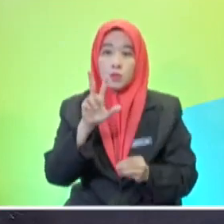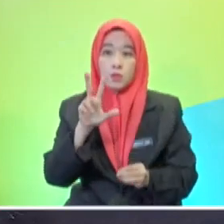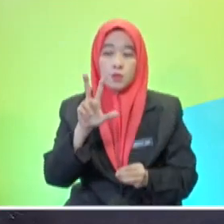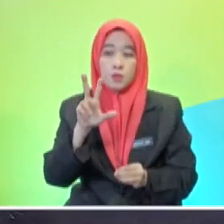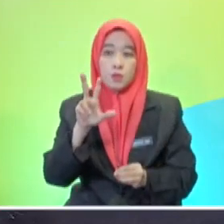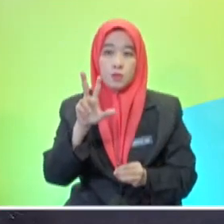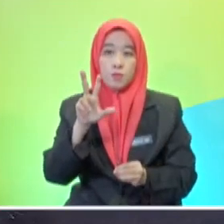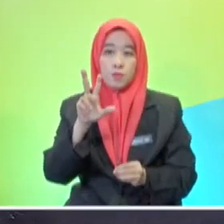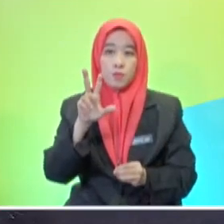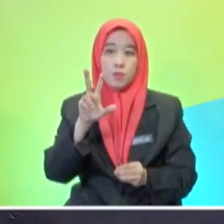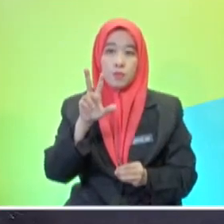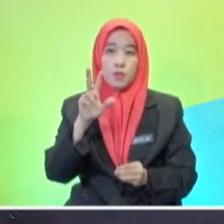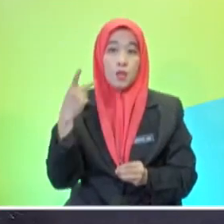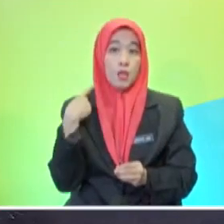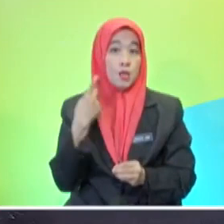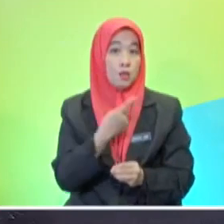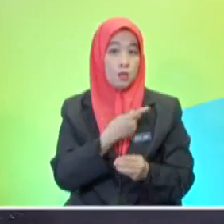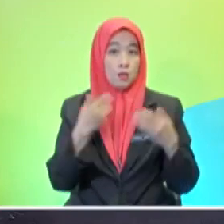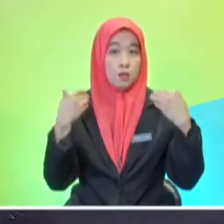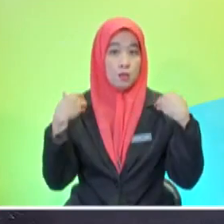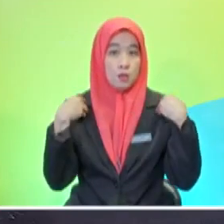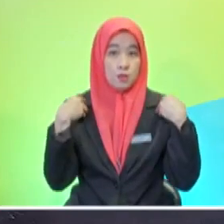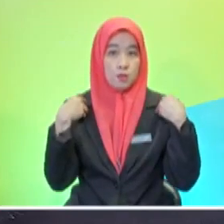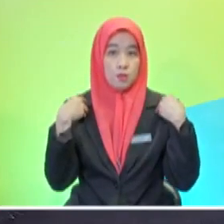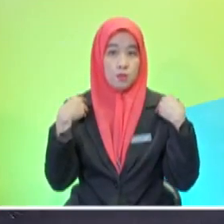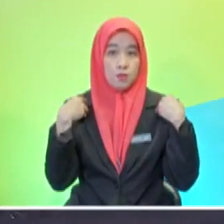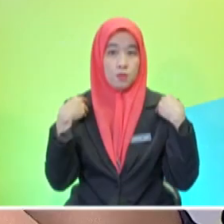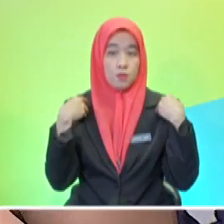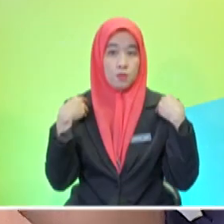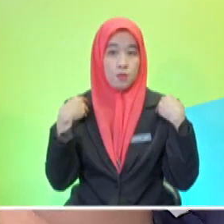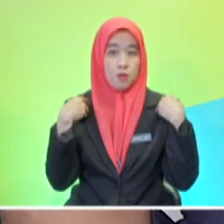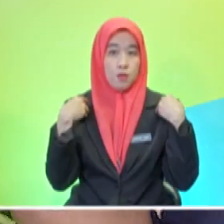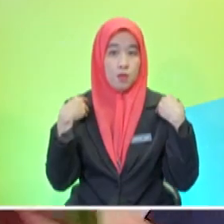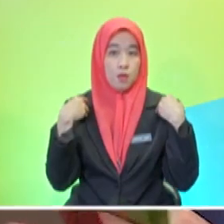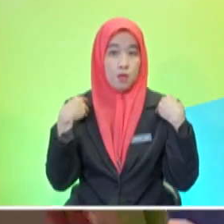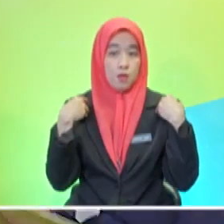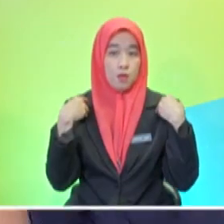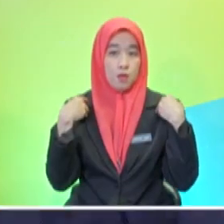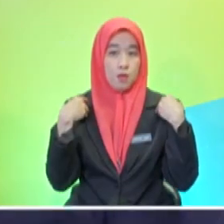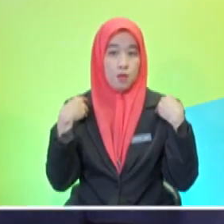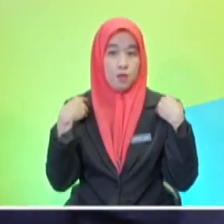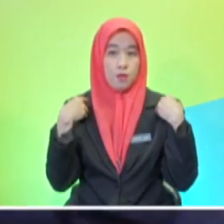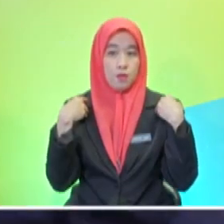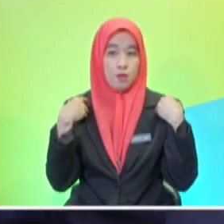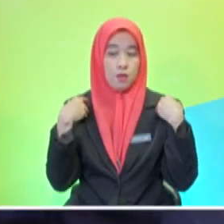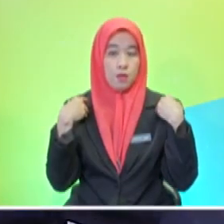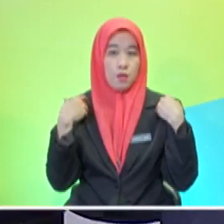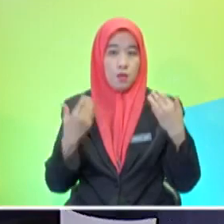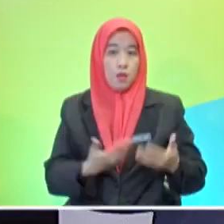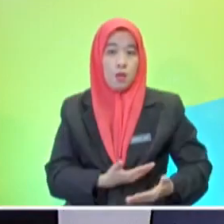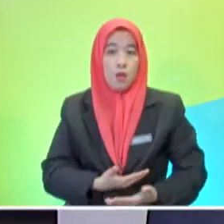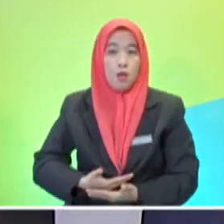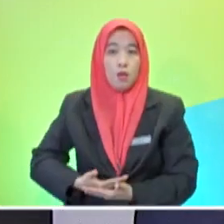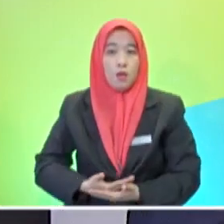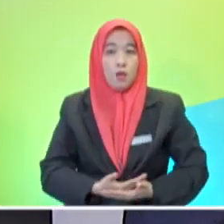Okey, seterusnya kita ada jangan tengok. Mengelak pula saya kan. Okey, rakan-rakan, betul tak saya